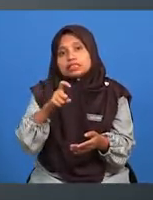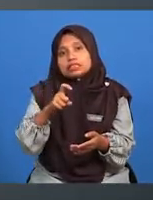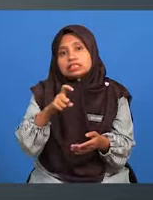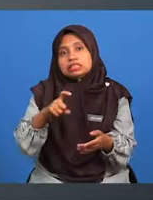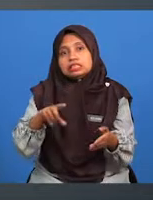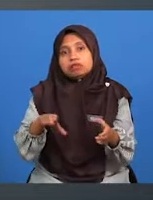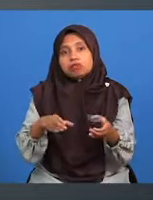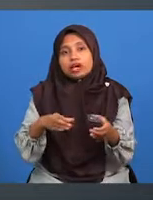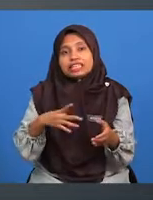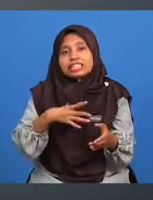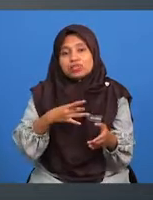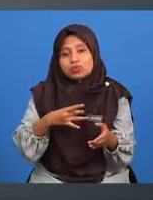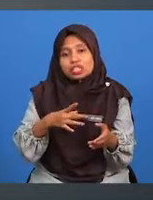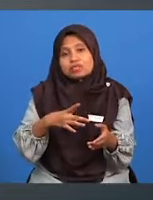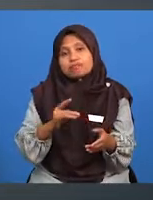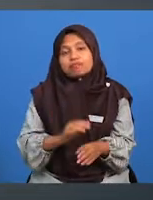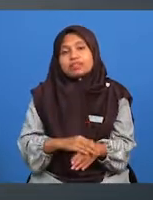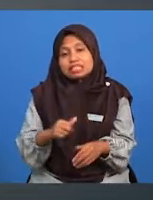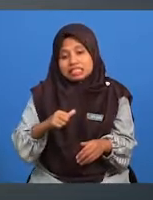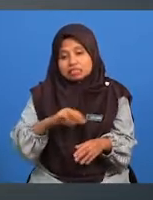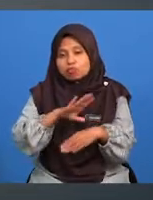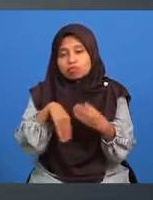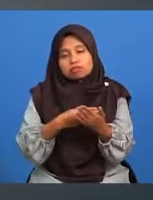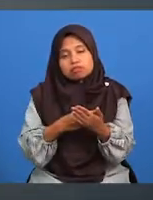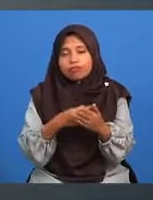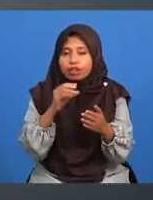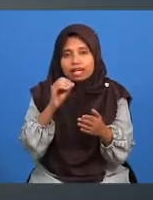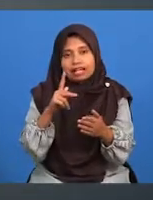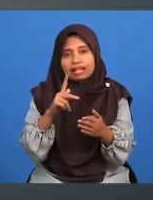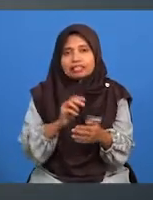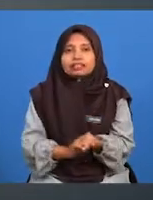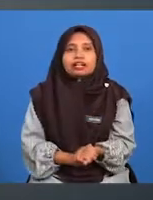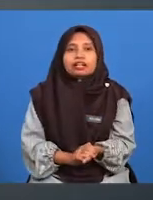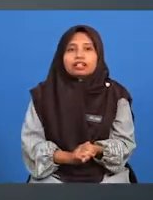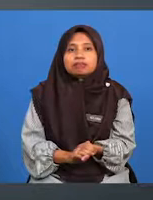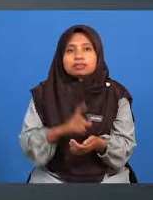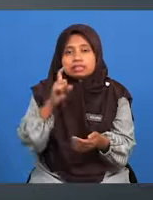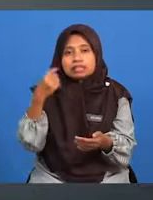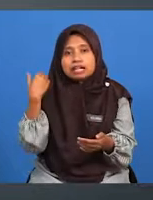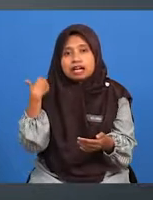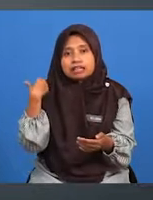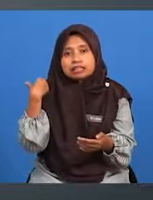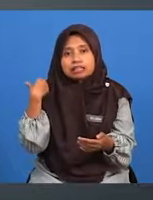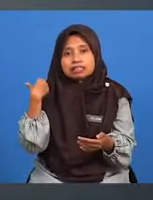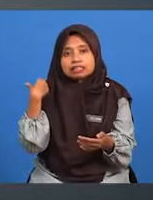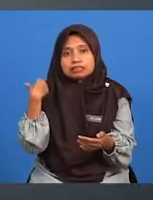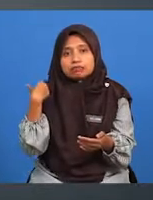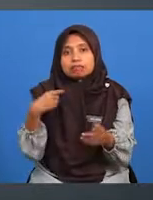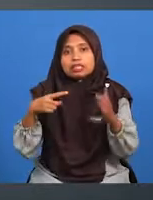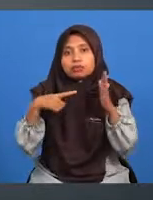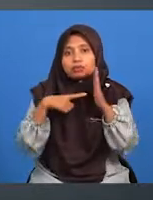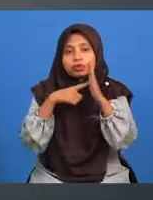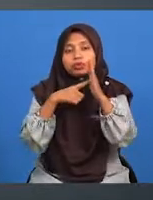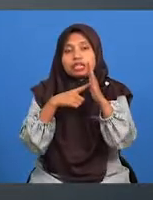secara sukarela. Syarat kedua, dalam lafaz sirah tersebut mestilah